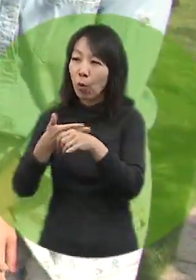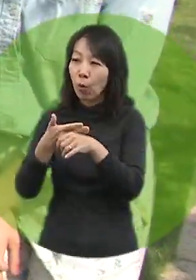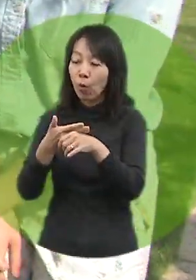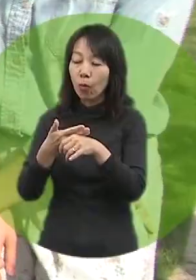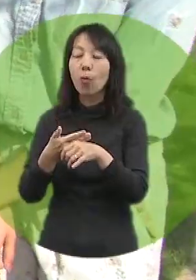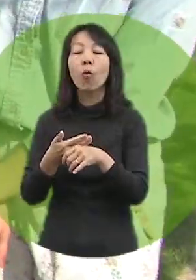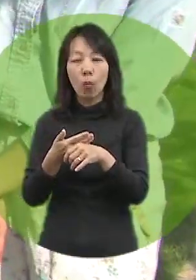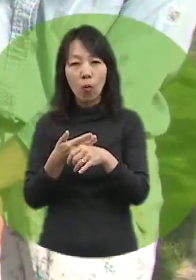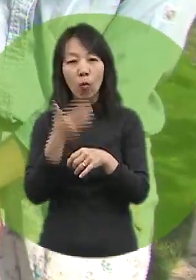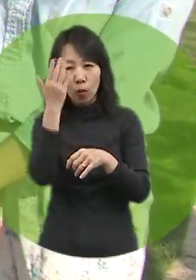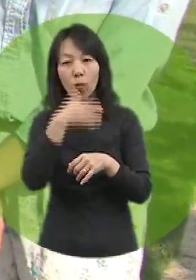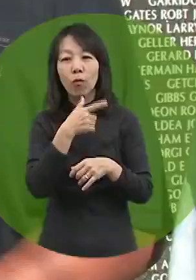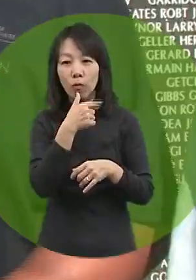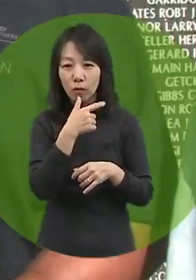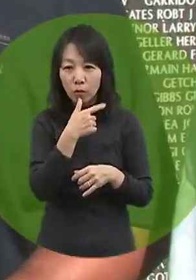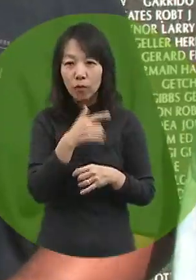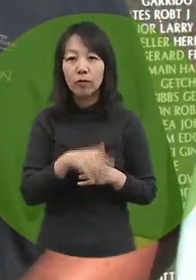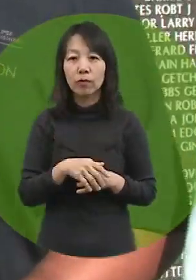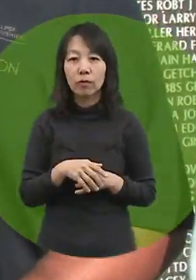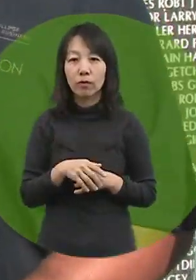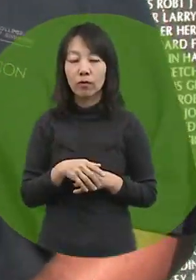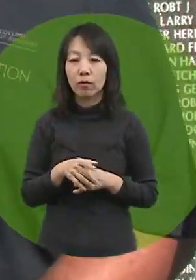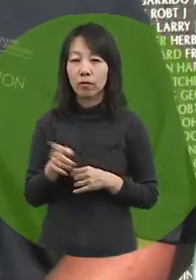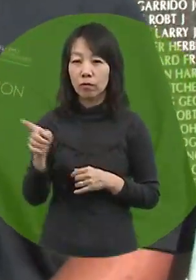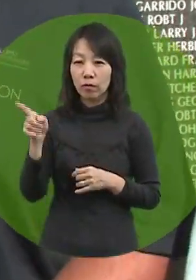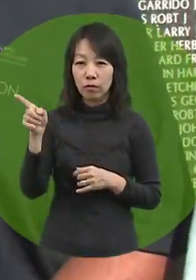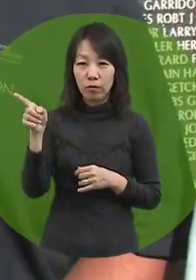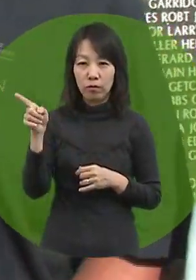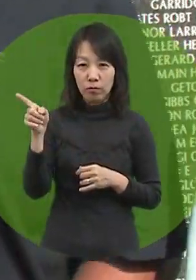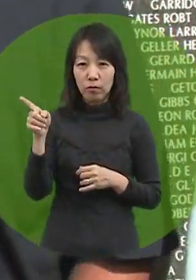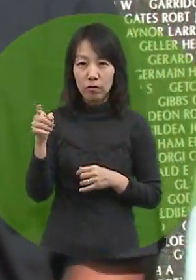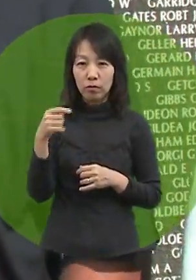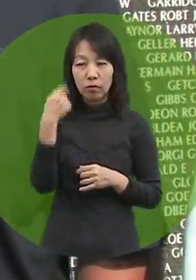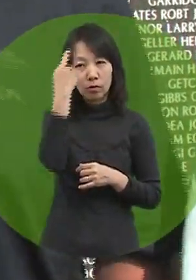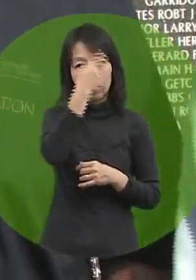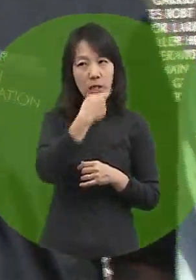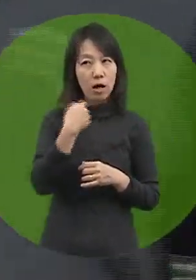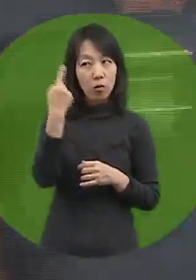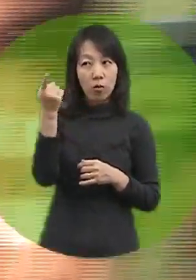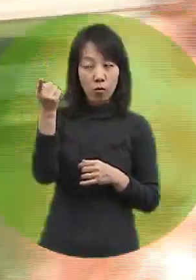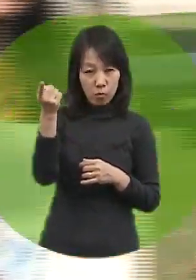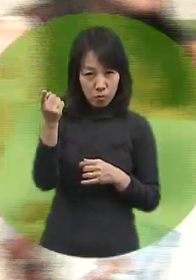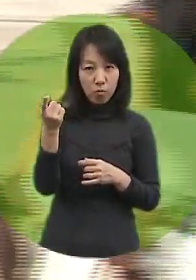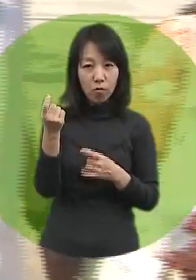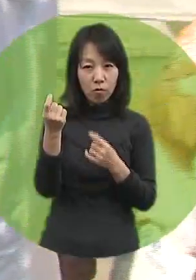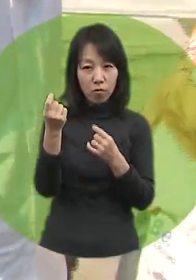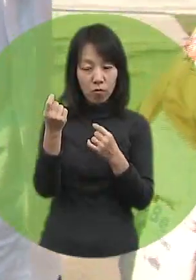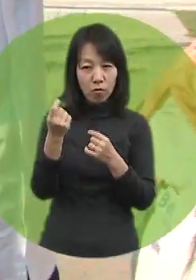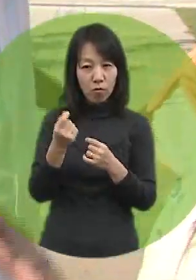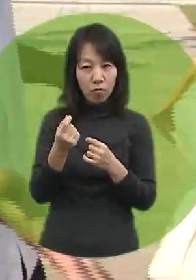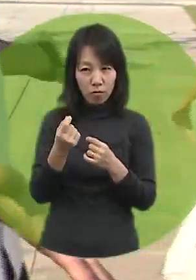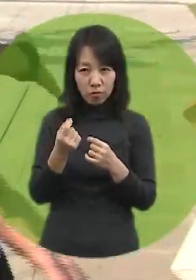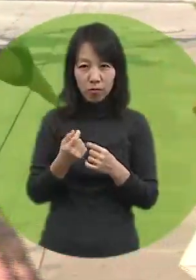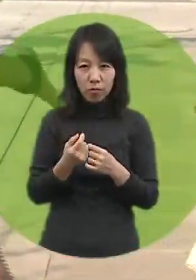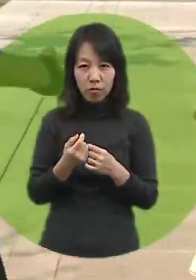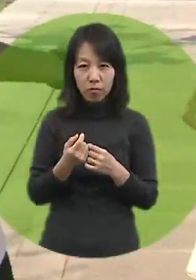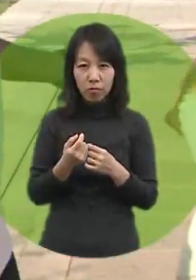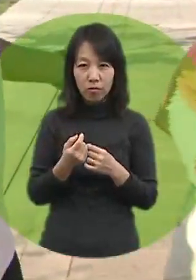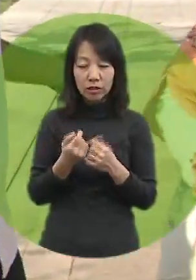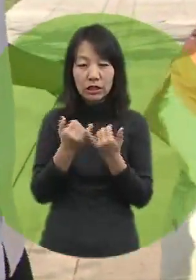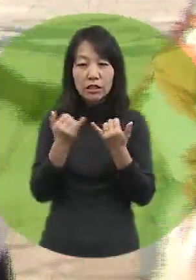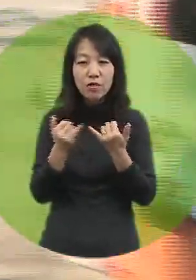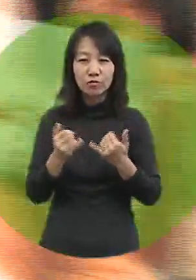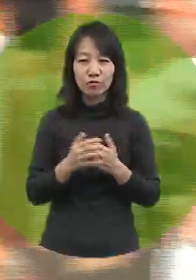マウイ島からですよ。 So I know somebody that looks just like you and you. そうです